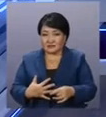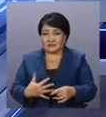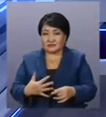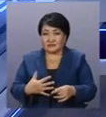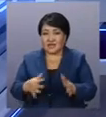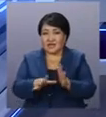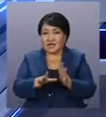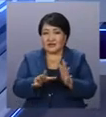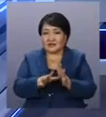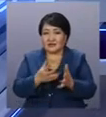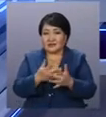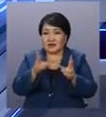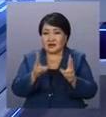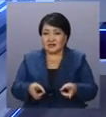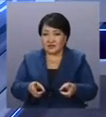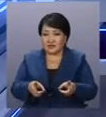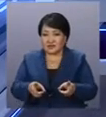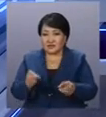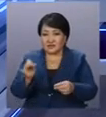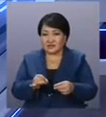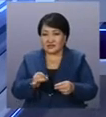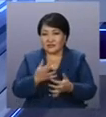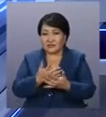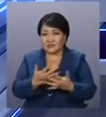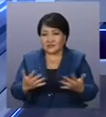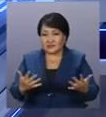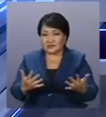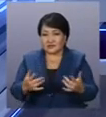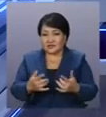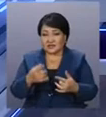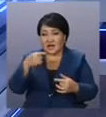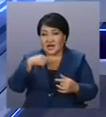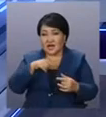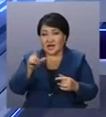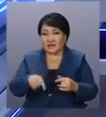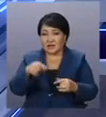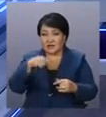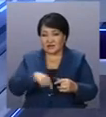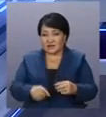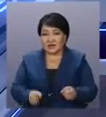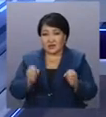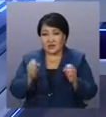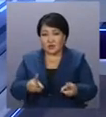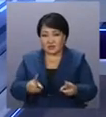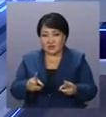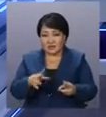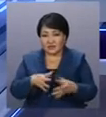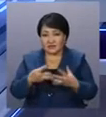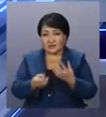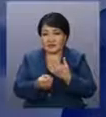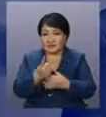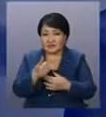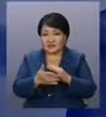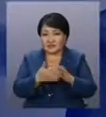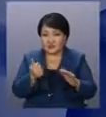электрлік травмалар, және басқа да адам ағзасына қауіп төнген кезде келетін шақыртулар жатады.